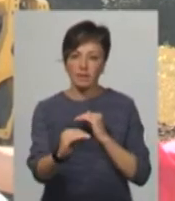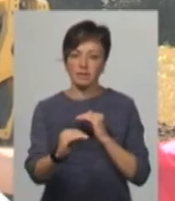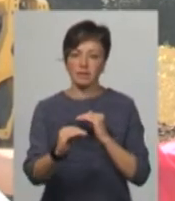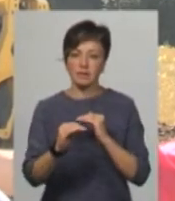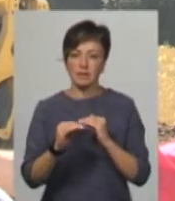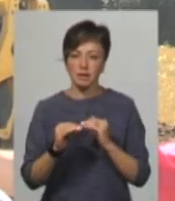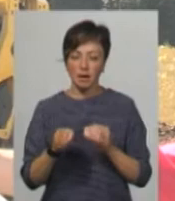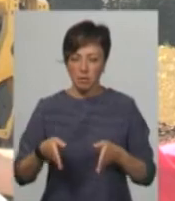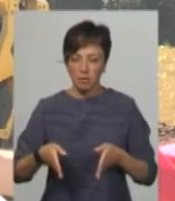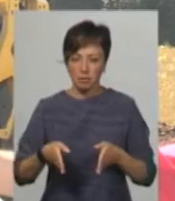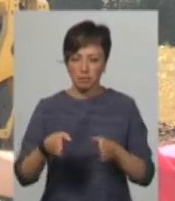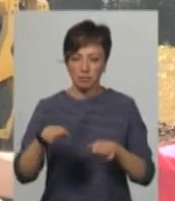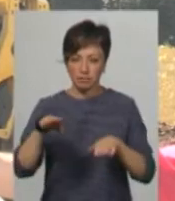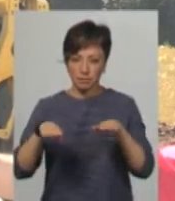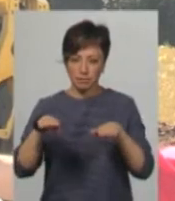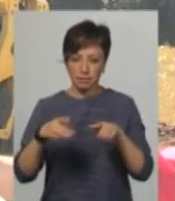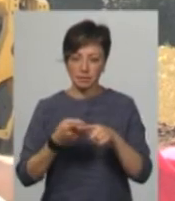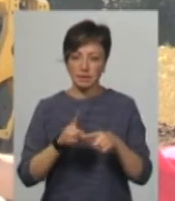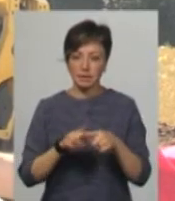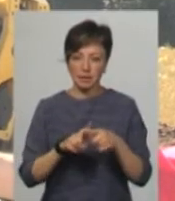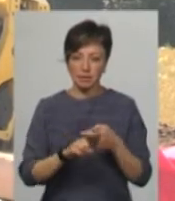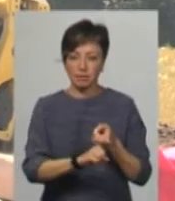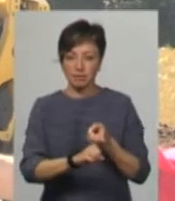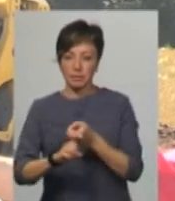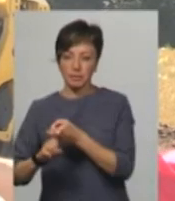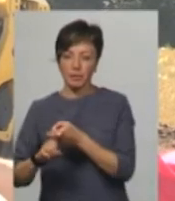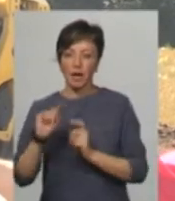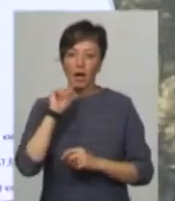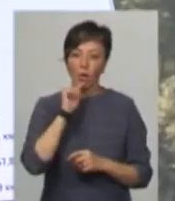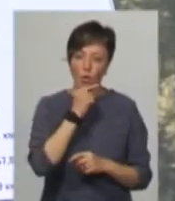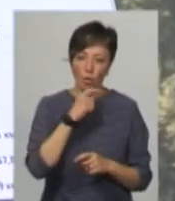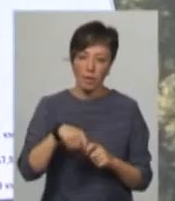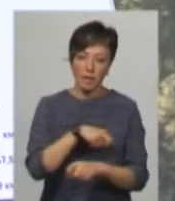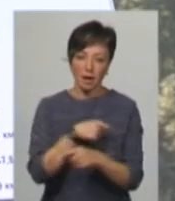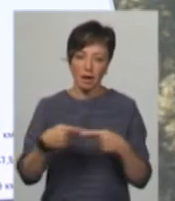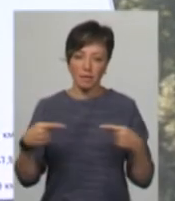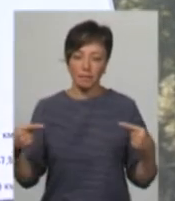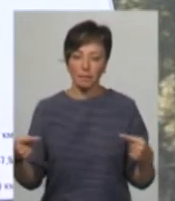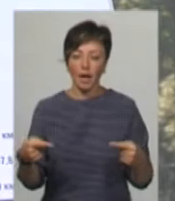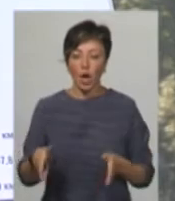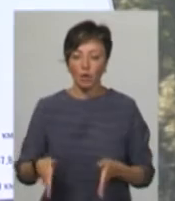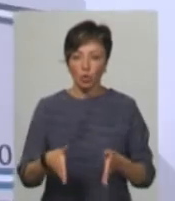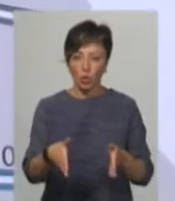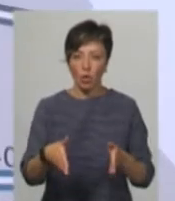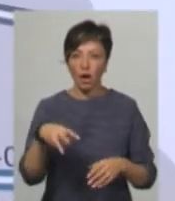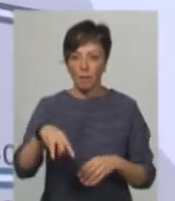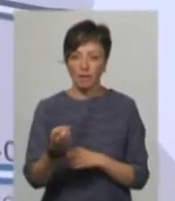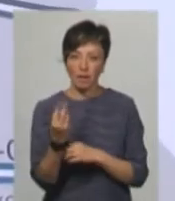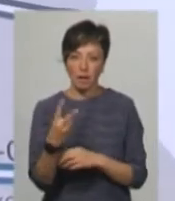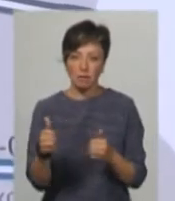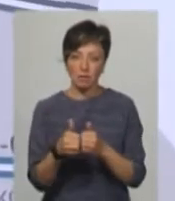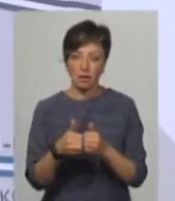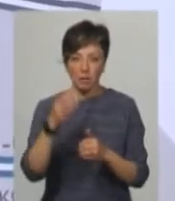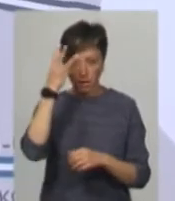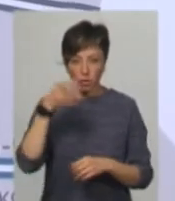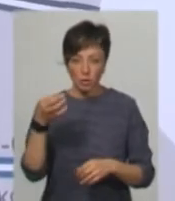вирівнювання профілів. Це за собою тягне економію матеріалів. Дорога М-12, протяжність по Хмельницькій області біля